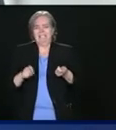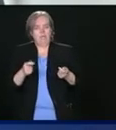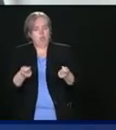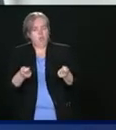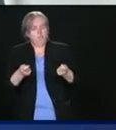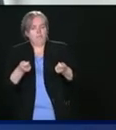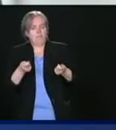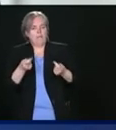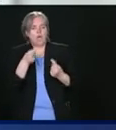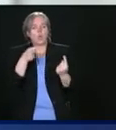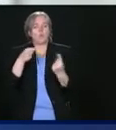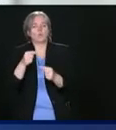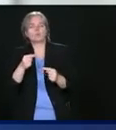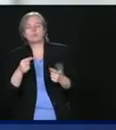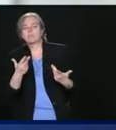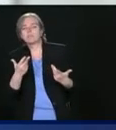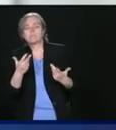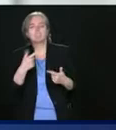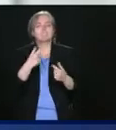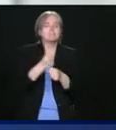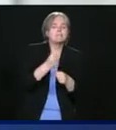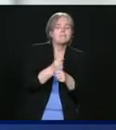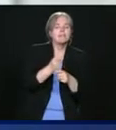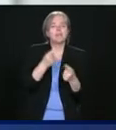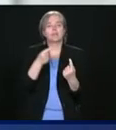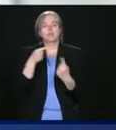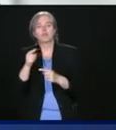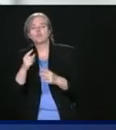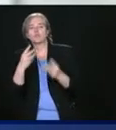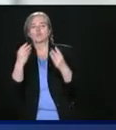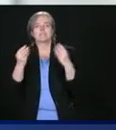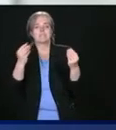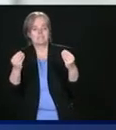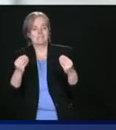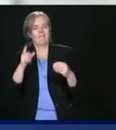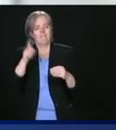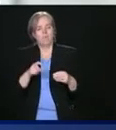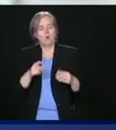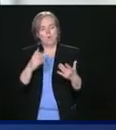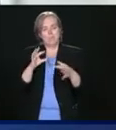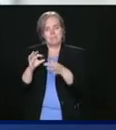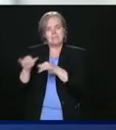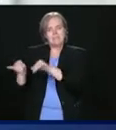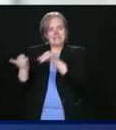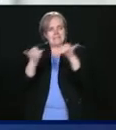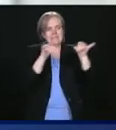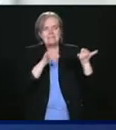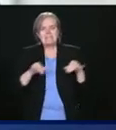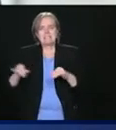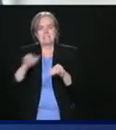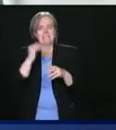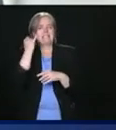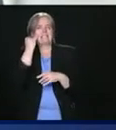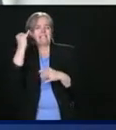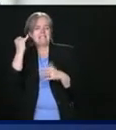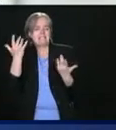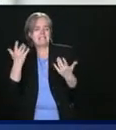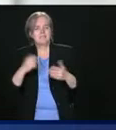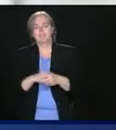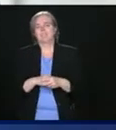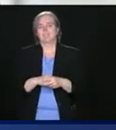y a un réel souhait que nous soyons coordonnés, que nos directives, nos messages et les principes